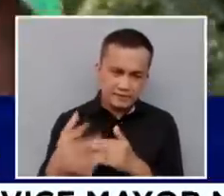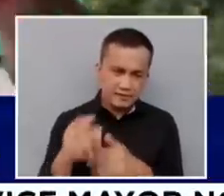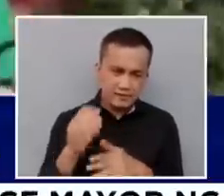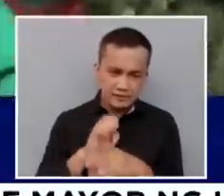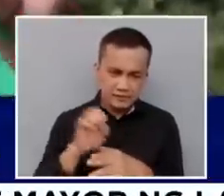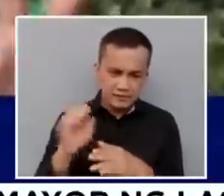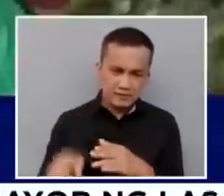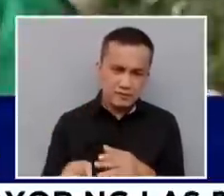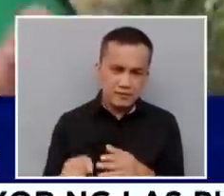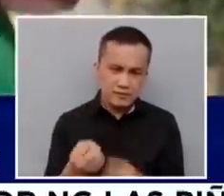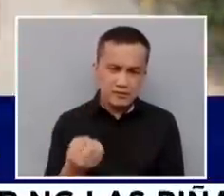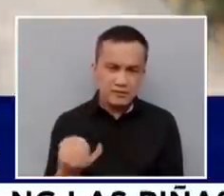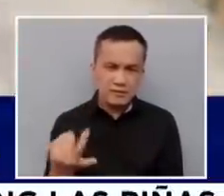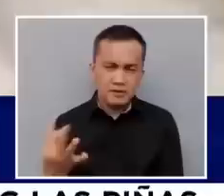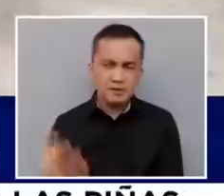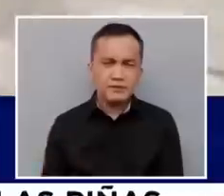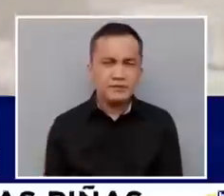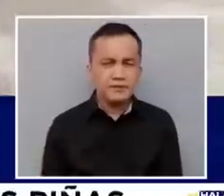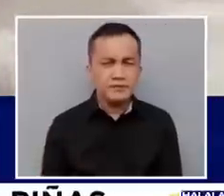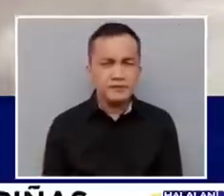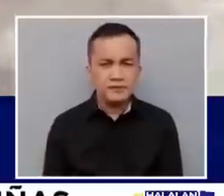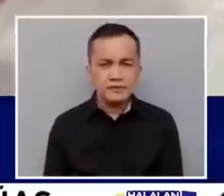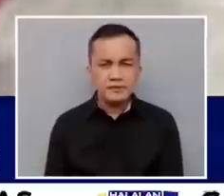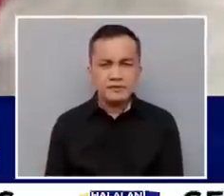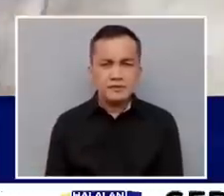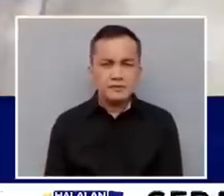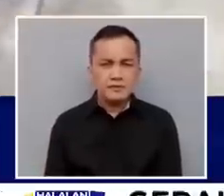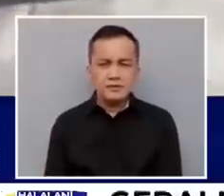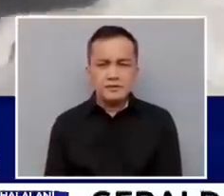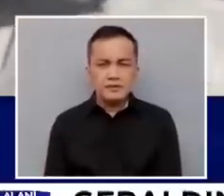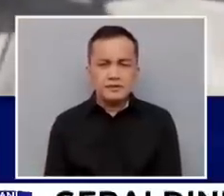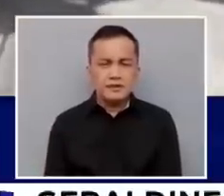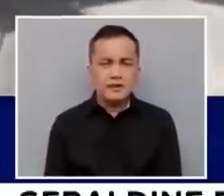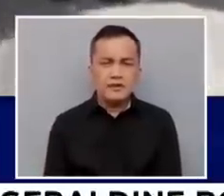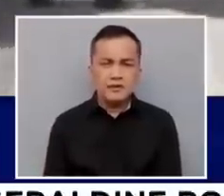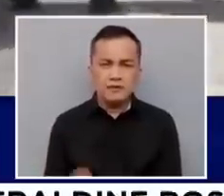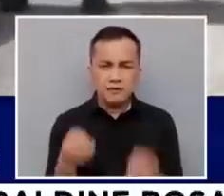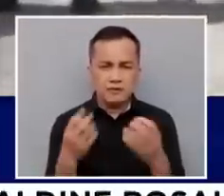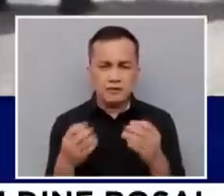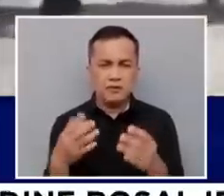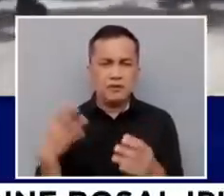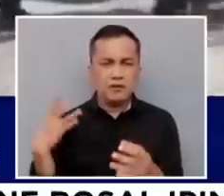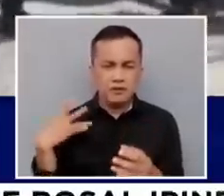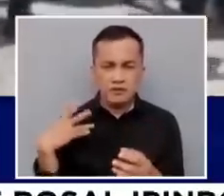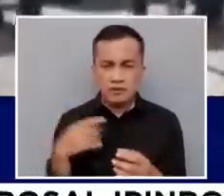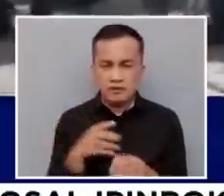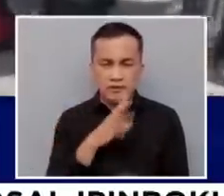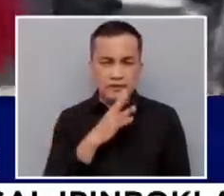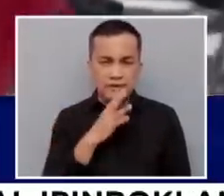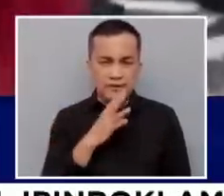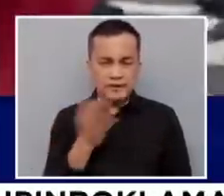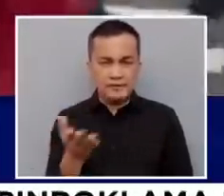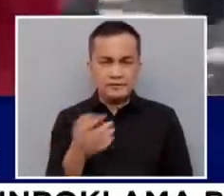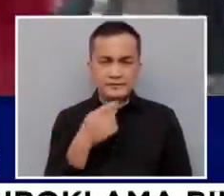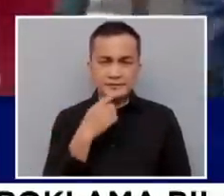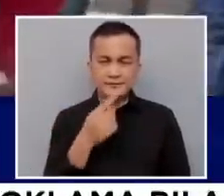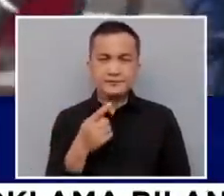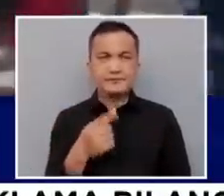nga. Eh, anong balita mo for today? Actually, maraming naghihintay nga kung magsasalita siya. Pero sinabi ni